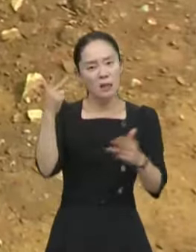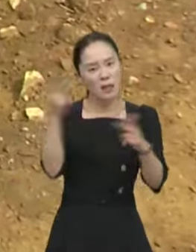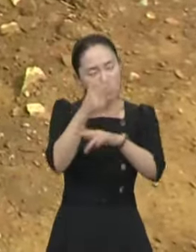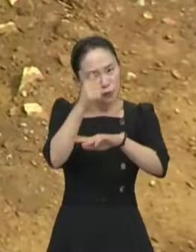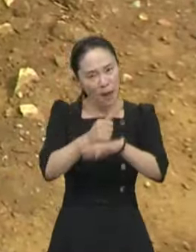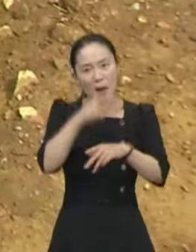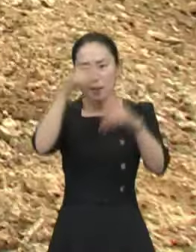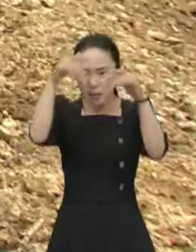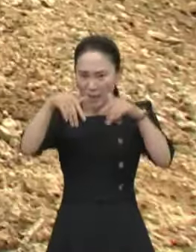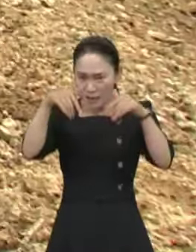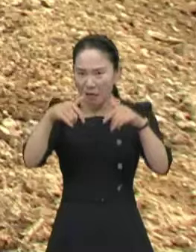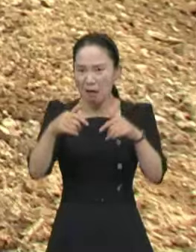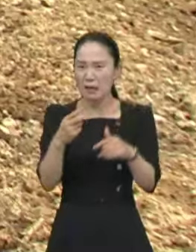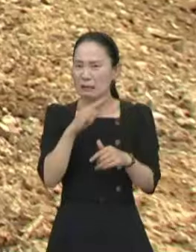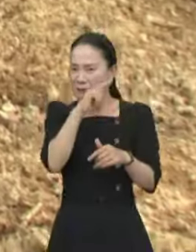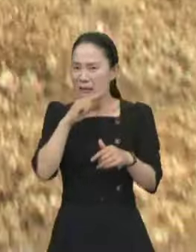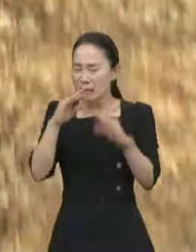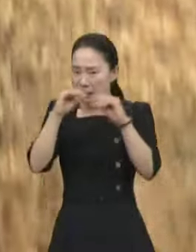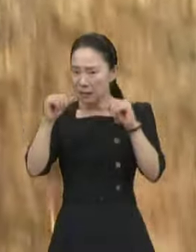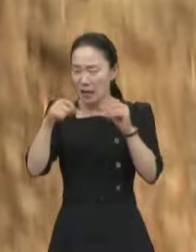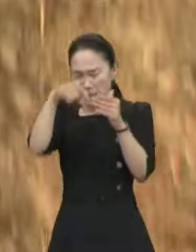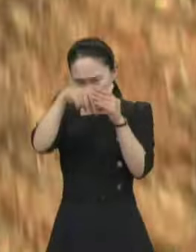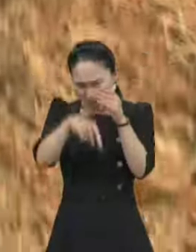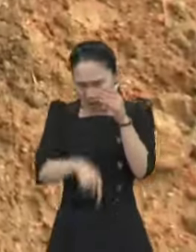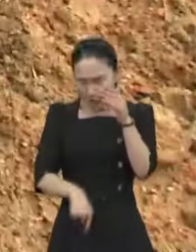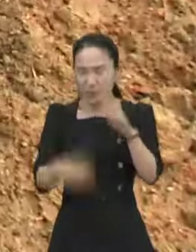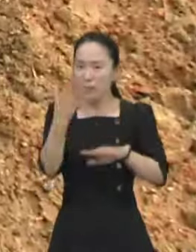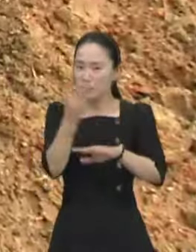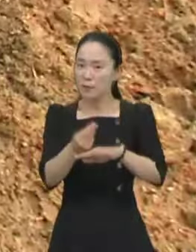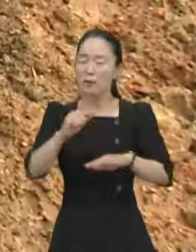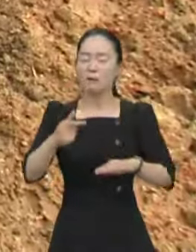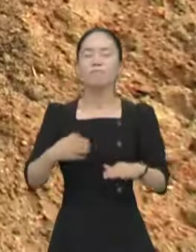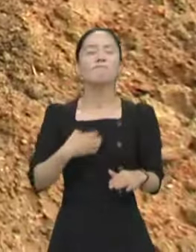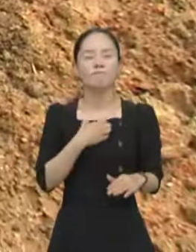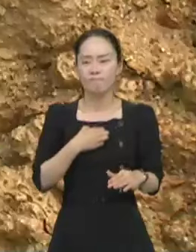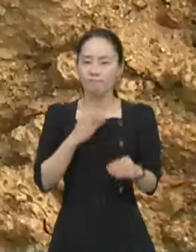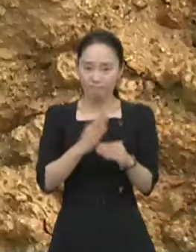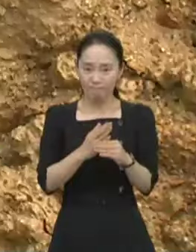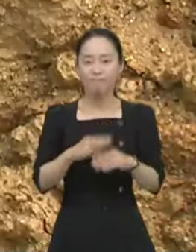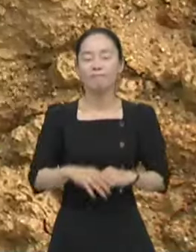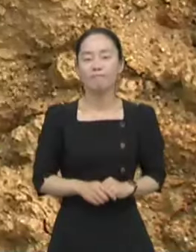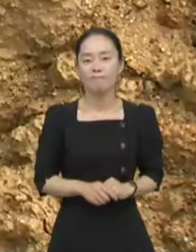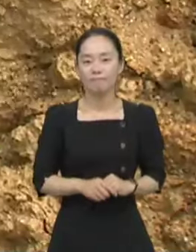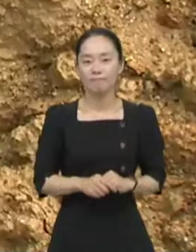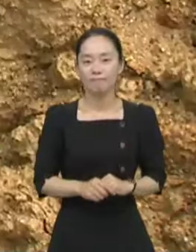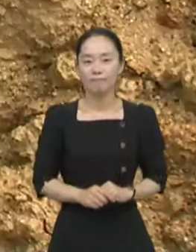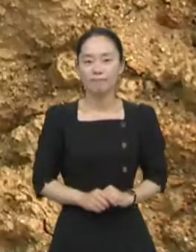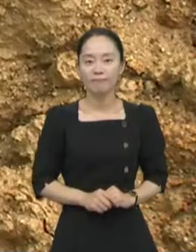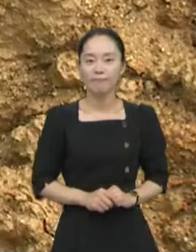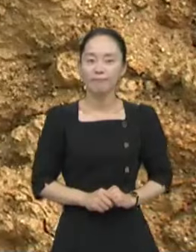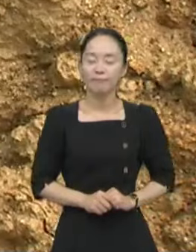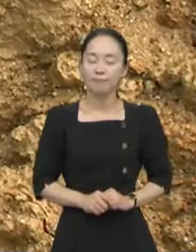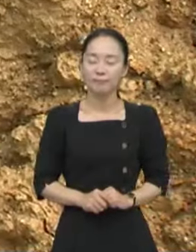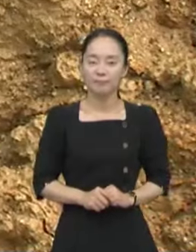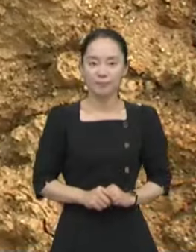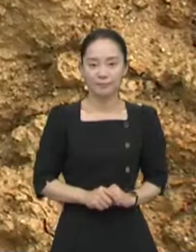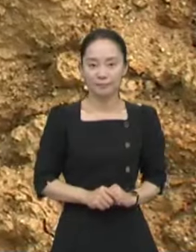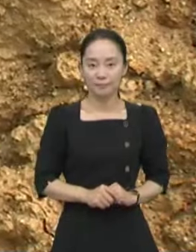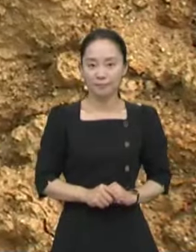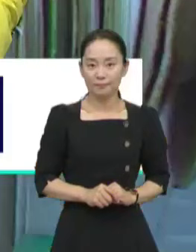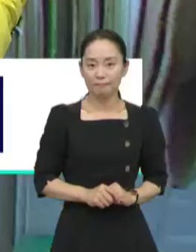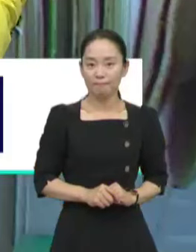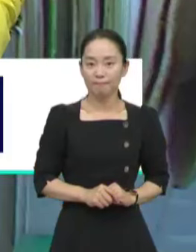비로 정체불명의 흙이 토양 깊이 스며들지 않았을지 우려하고 있습니다. TJB 전유진입니다.